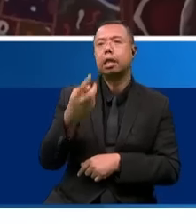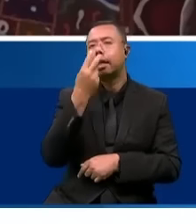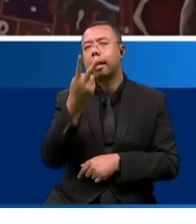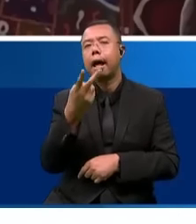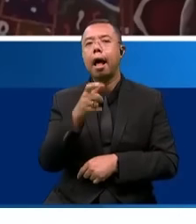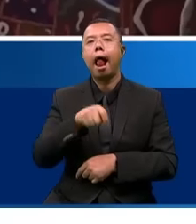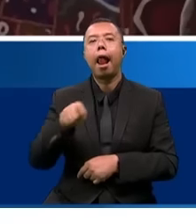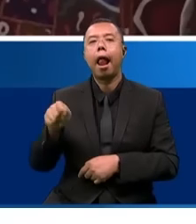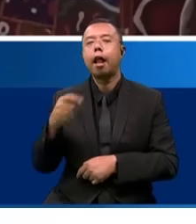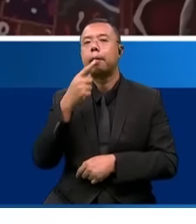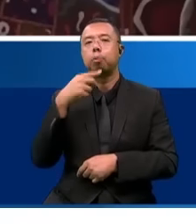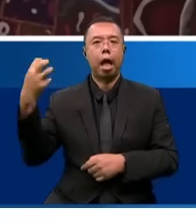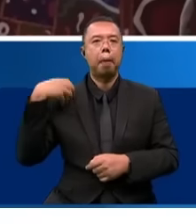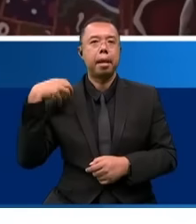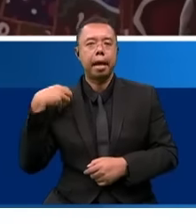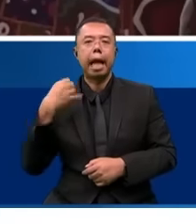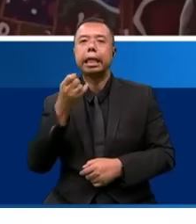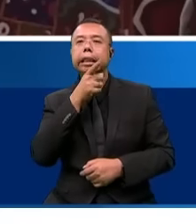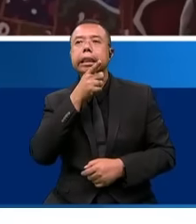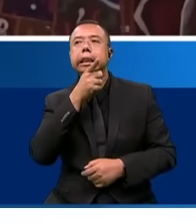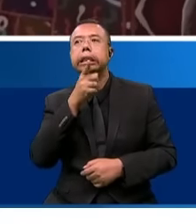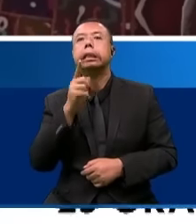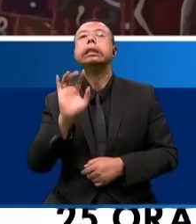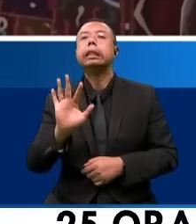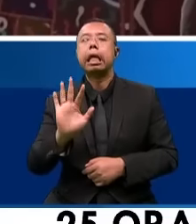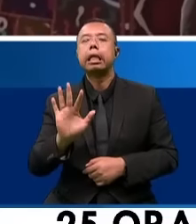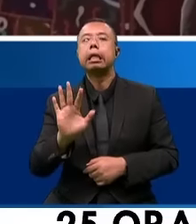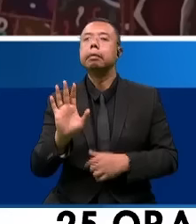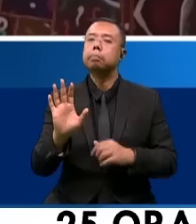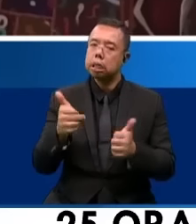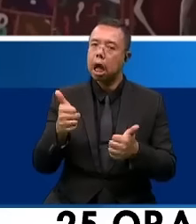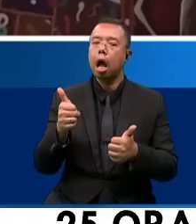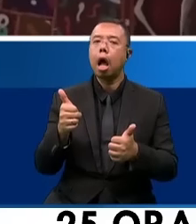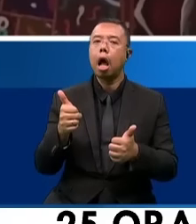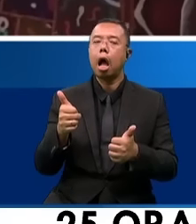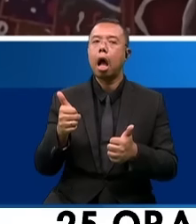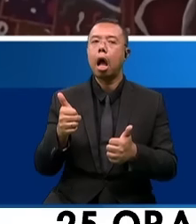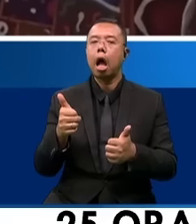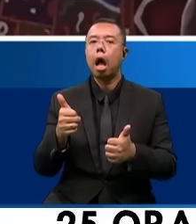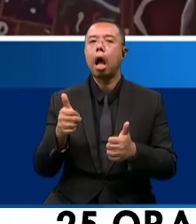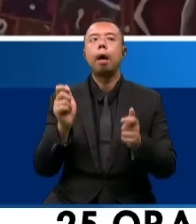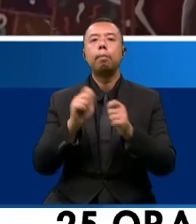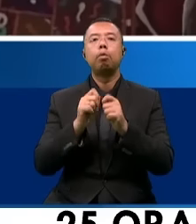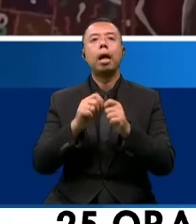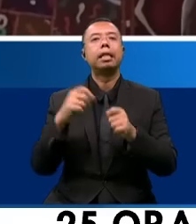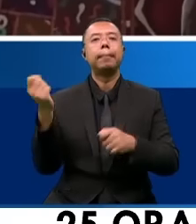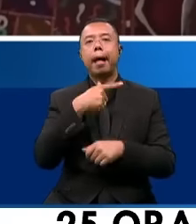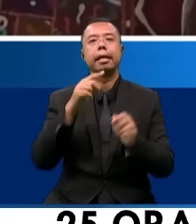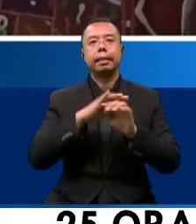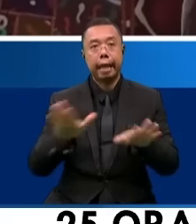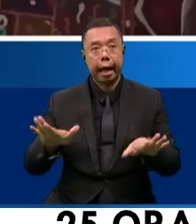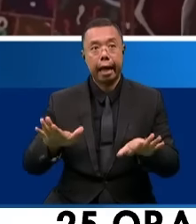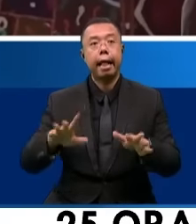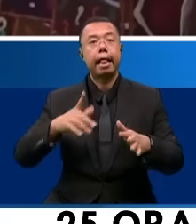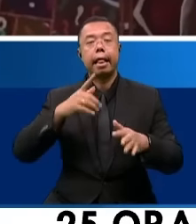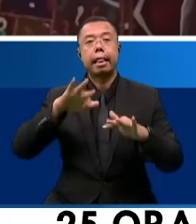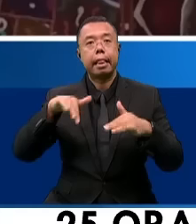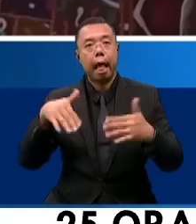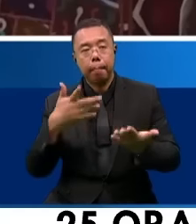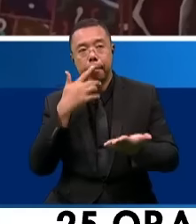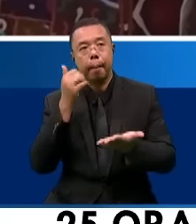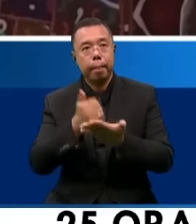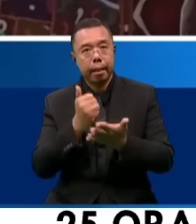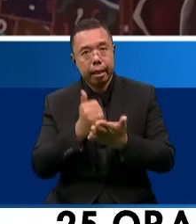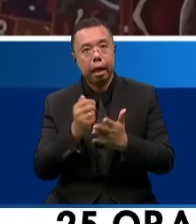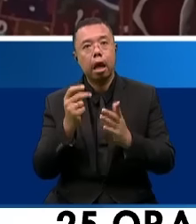militer yang dimiliki oleh Amerika Serikat dan Inggris itu akan bisa ee bisa diselesaikan secara cepat dengan catatan bahwa